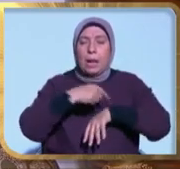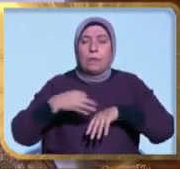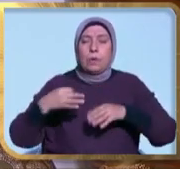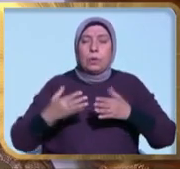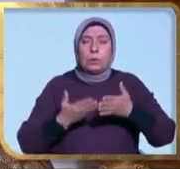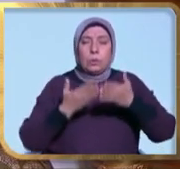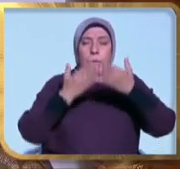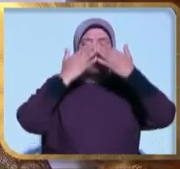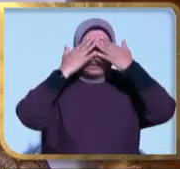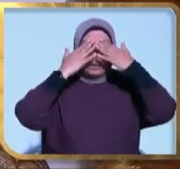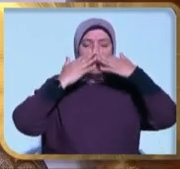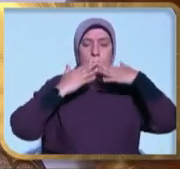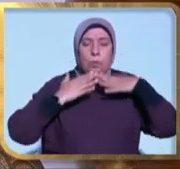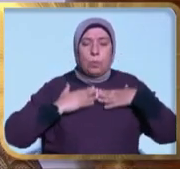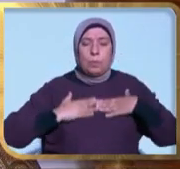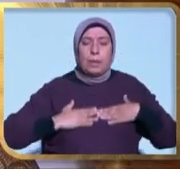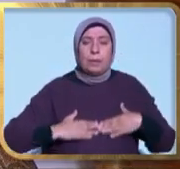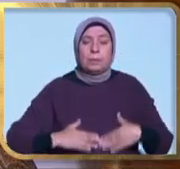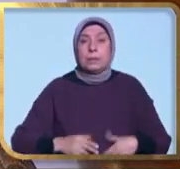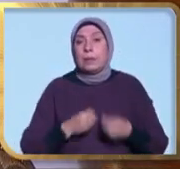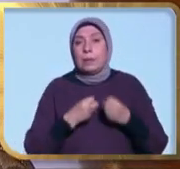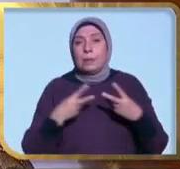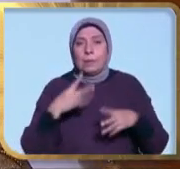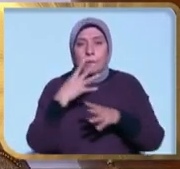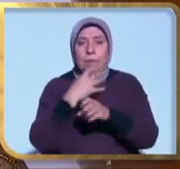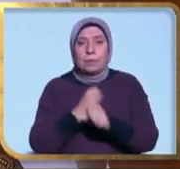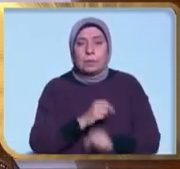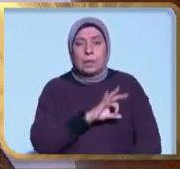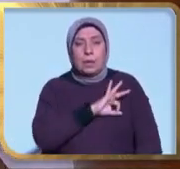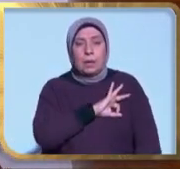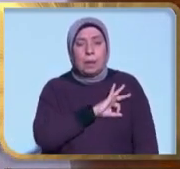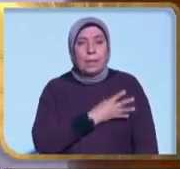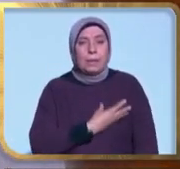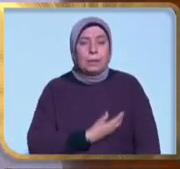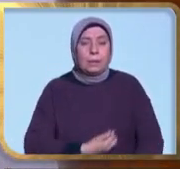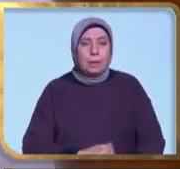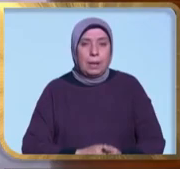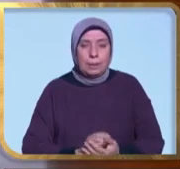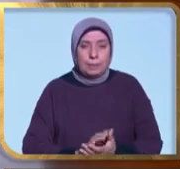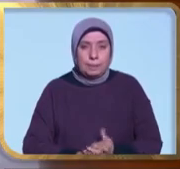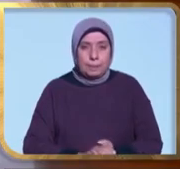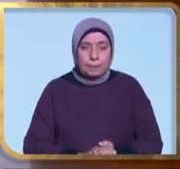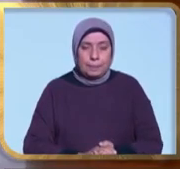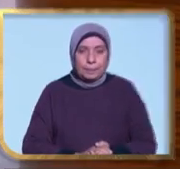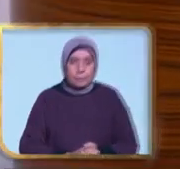في كل وقت وحين اللهم امين نستودعكم عنايه الرحمن